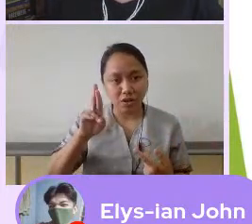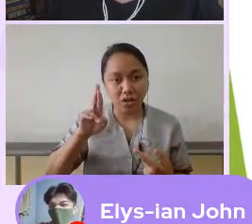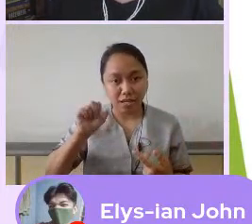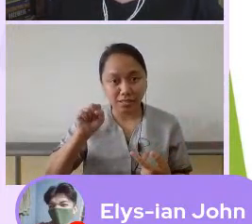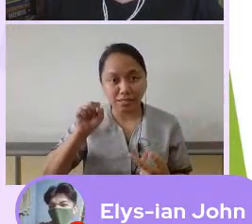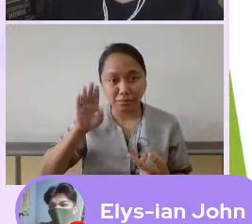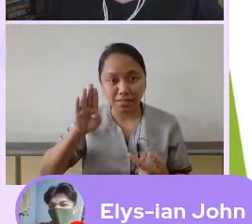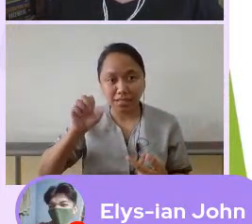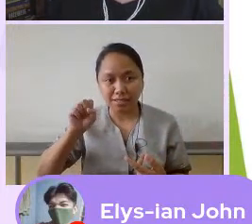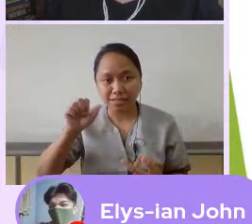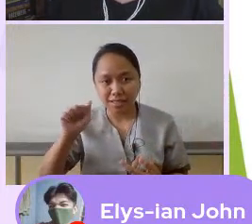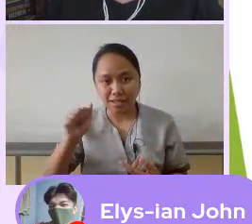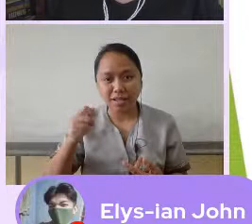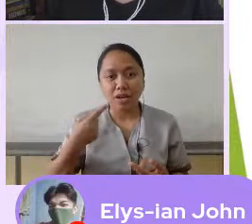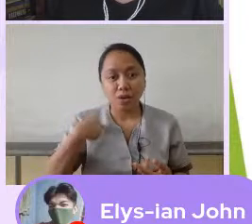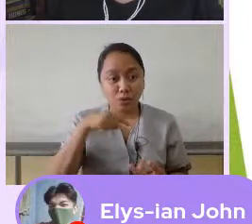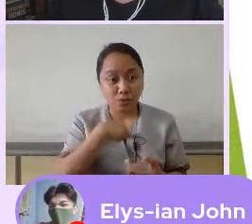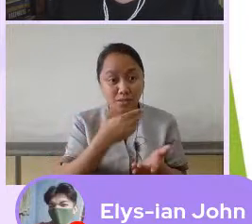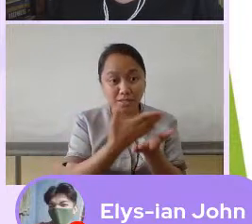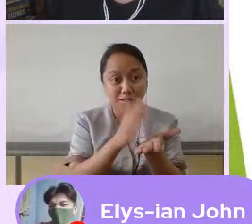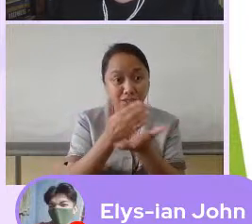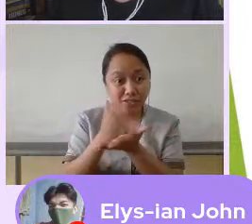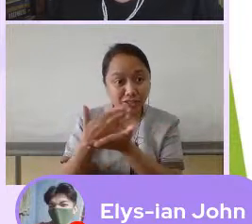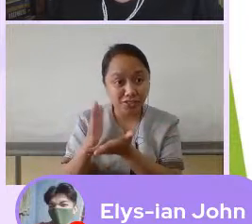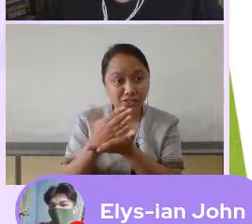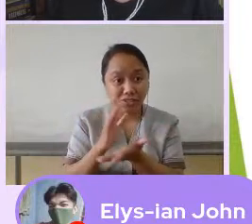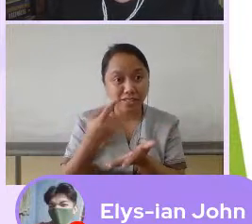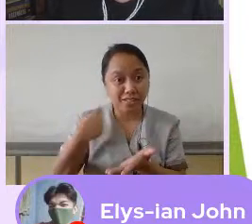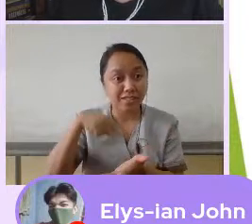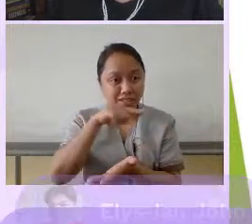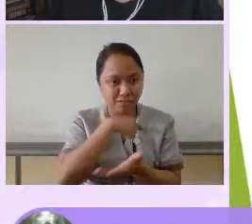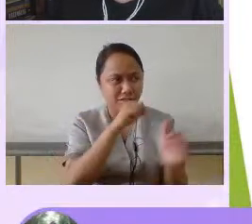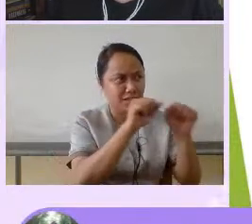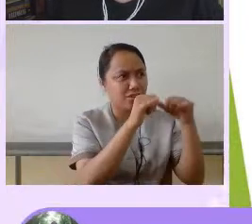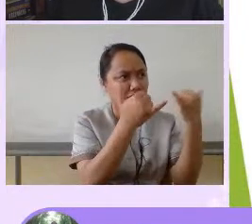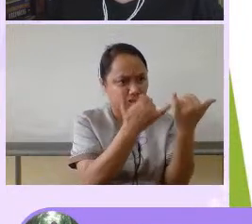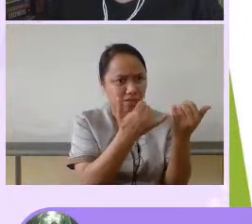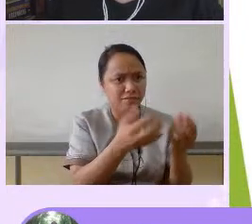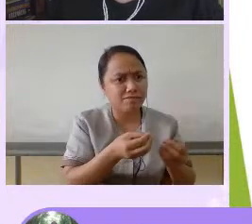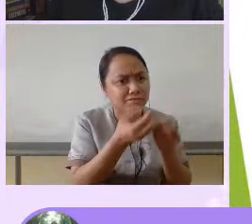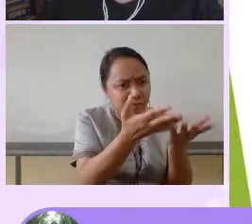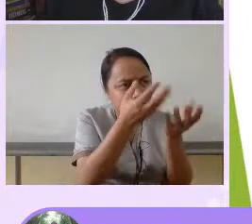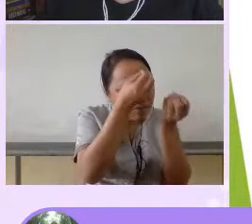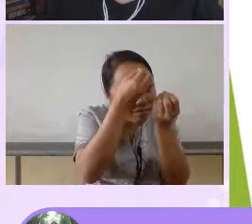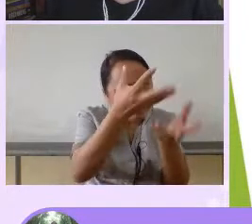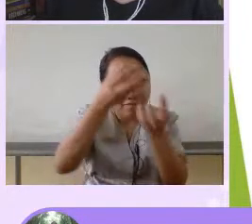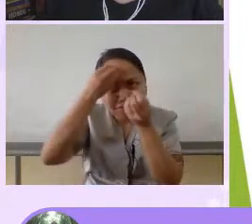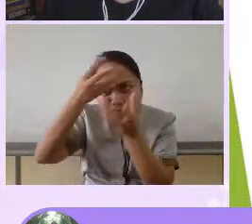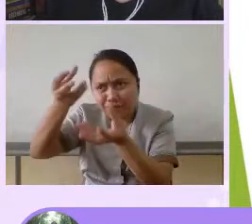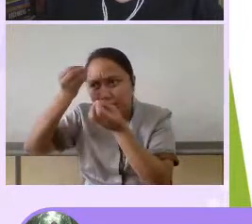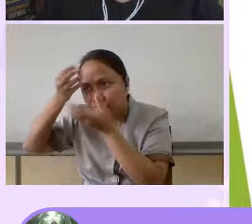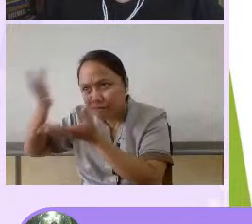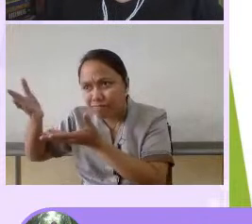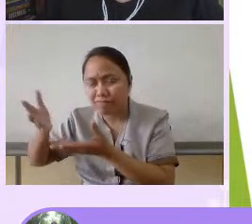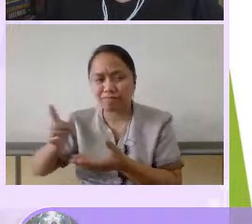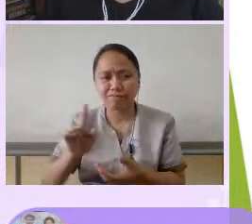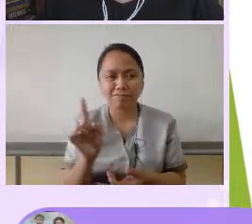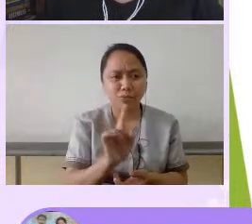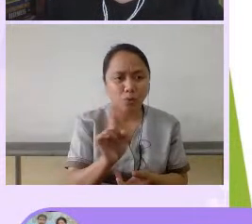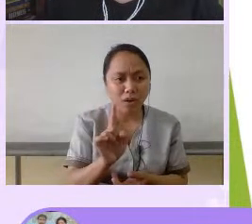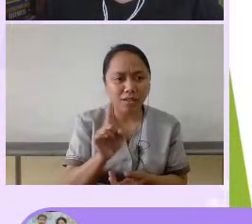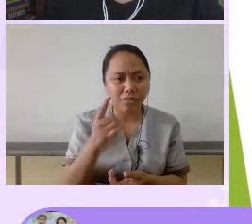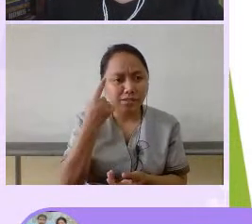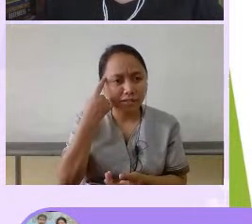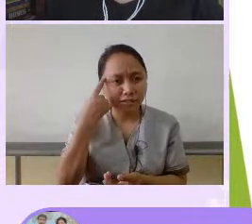but sinishare din po natin to sa ibang agencies like the Department of Agrarian Reform, Department